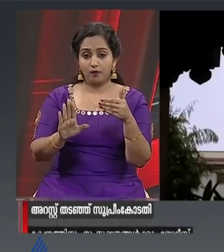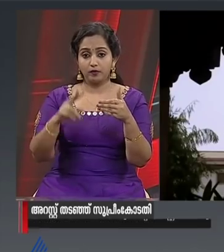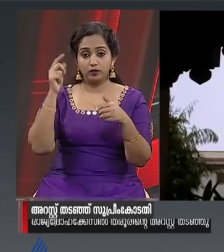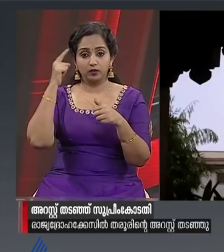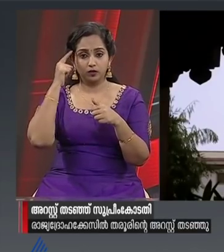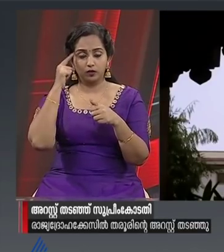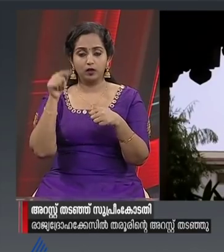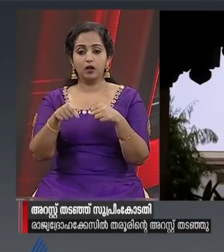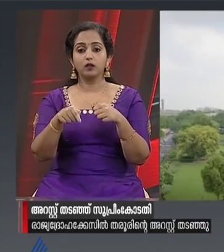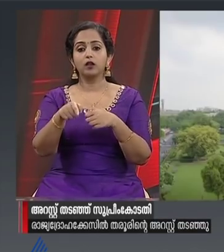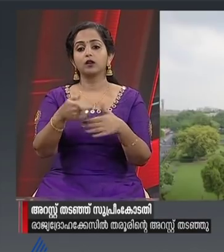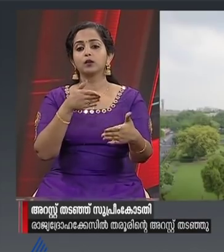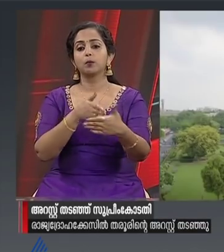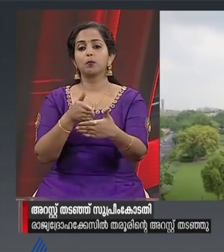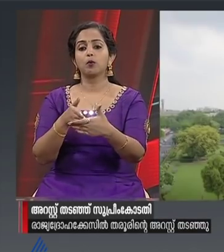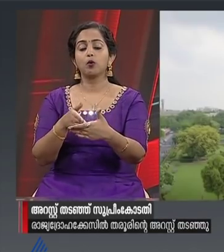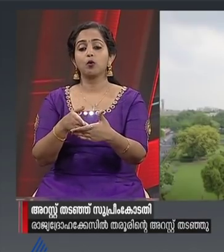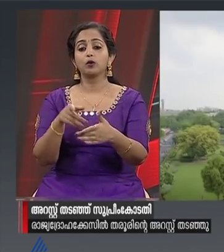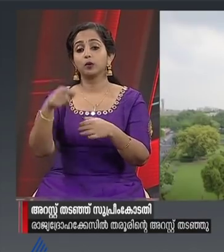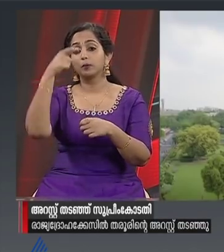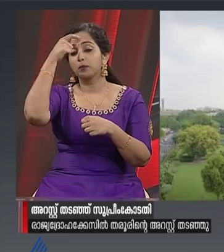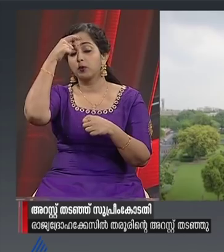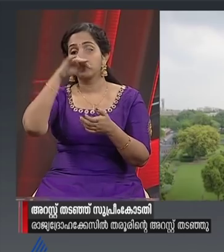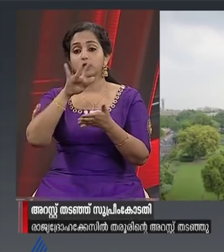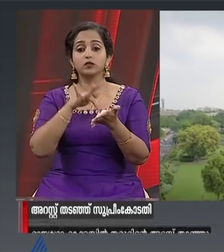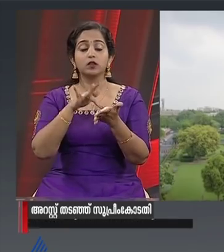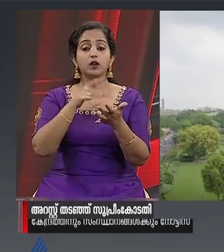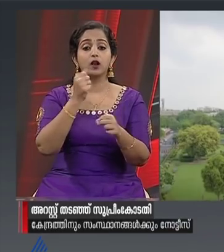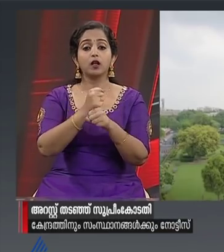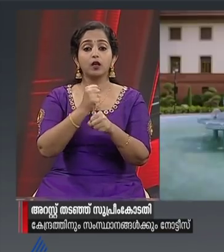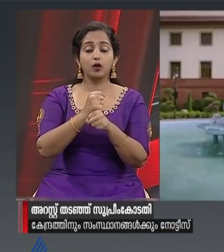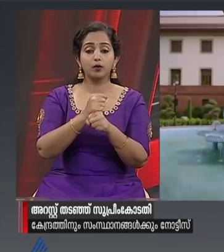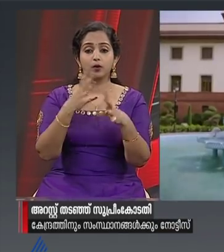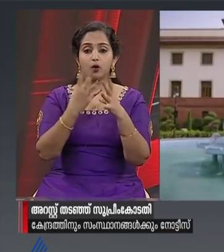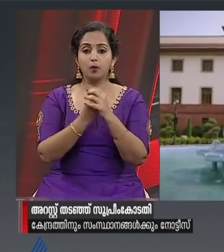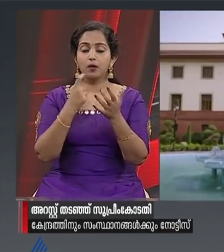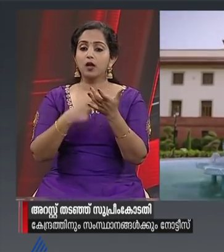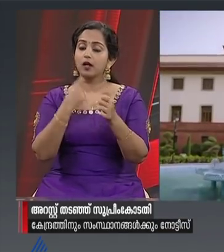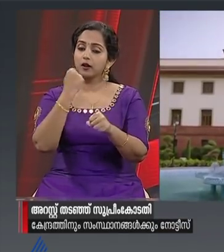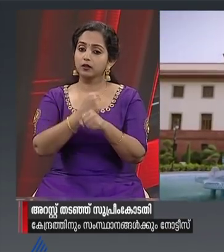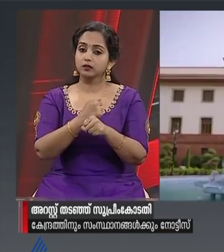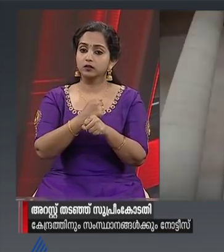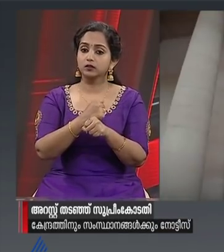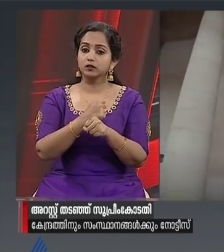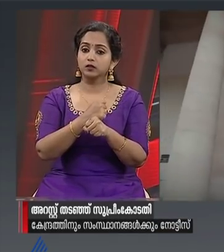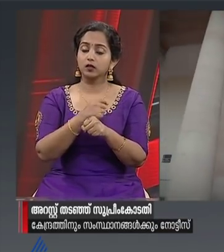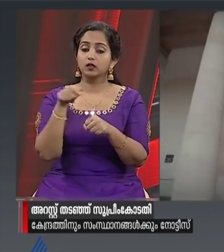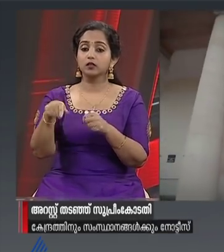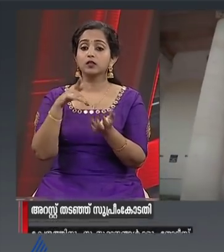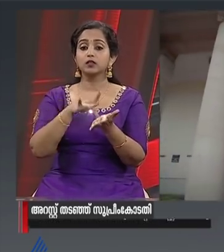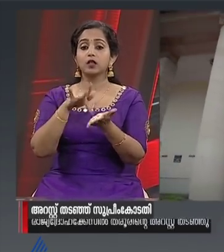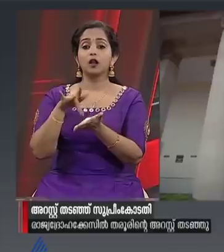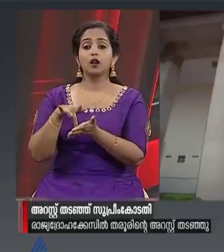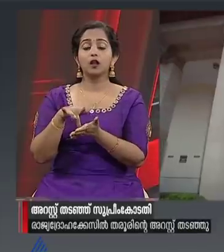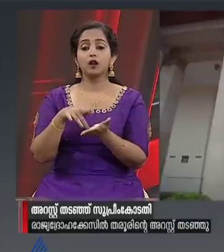സുപ്രീംകോടതി തടഞ്ഞത്. കേസിൽ കേന്ദ്ര സർക്കാരിനും കേസുകൾ രജിസ്റ്റർ ചെയ്ത സംസ്ഥാനങ്ങൾക്കും ചീഫ് ജസ്റ്റിസ് കോടതി നോട്ടീസ് അയച്ചു.